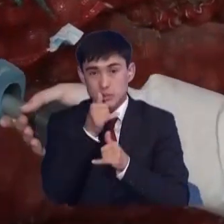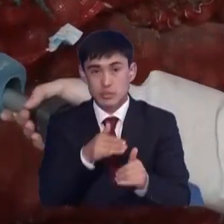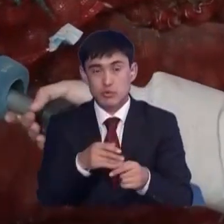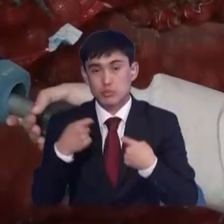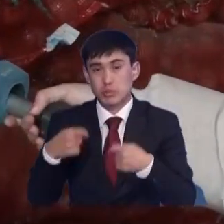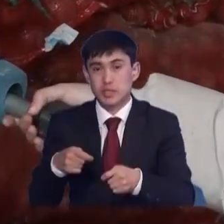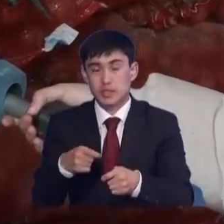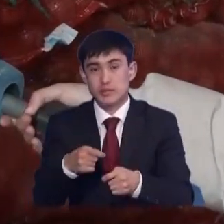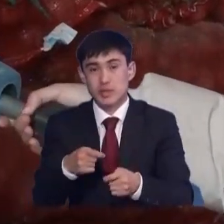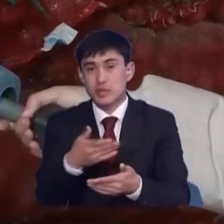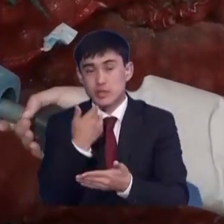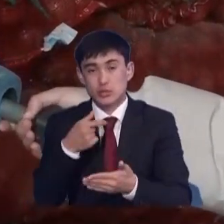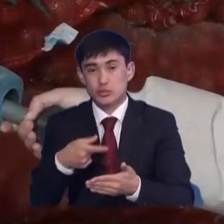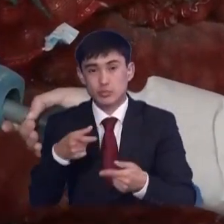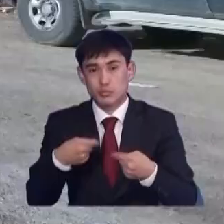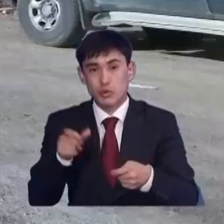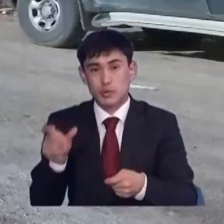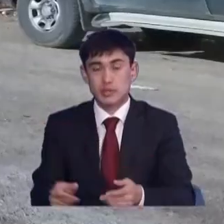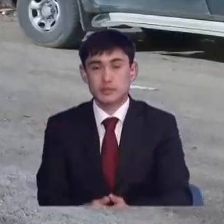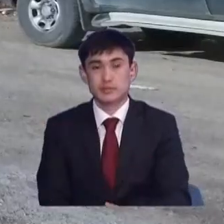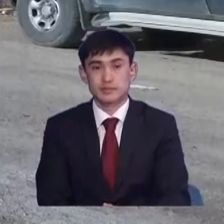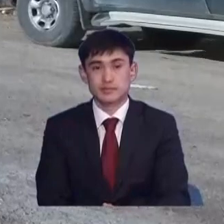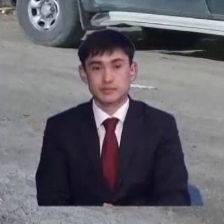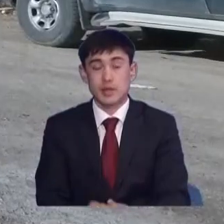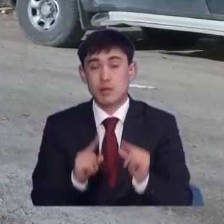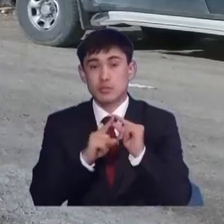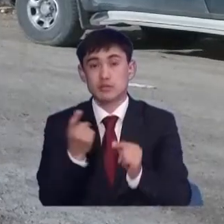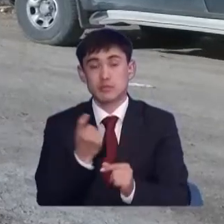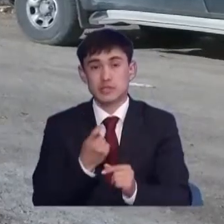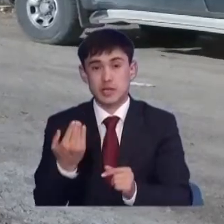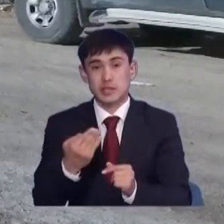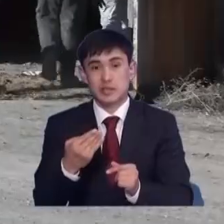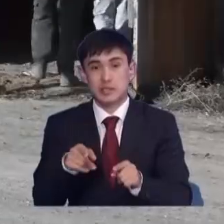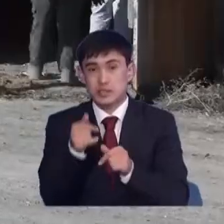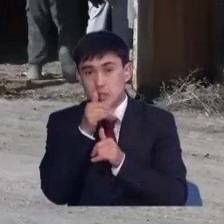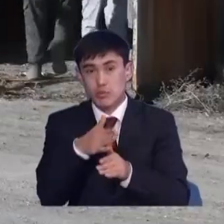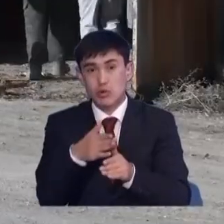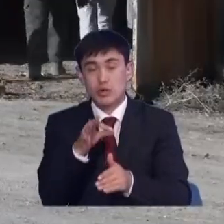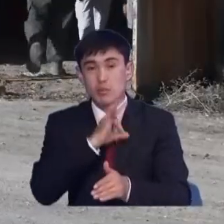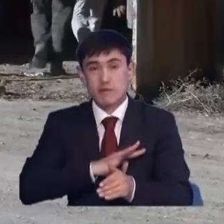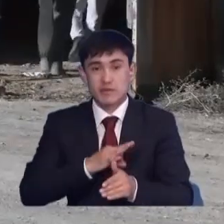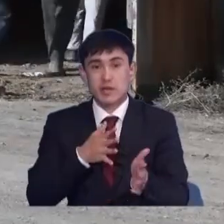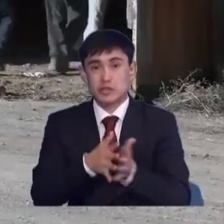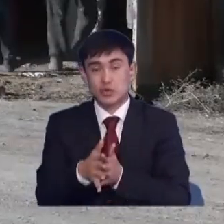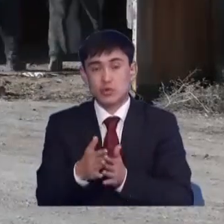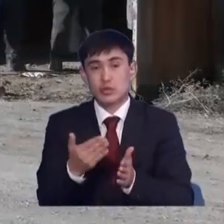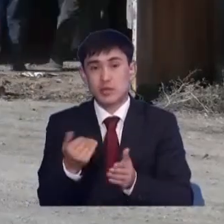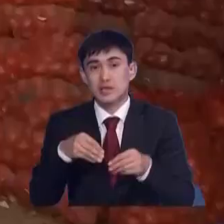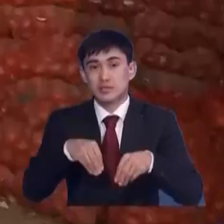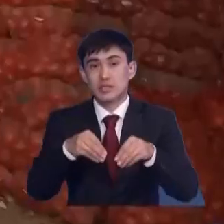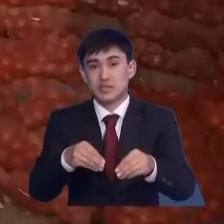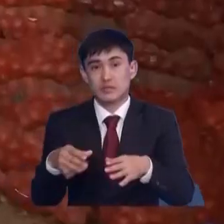сбыть товар. Нету покупателей. По словам крестьян, они даже не могут оправдать расходы, потраченные на